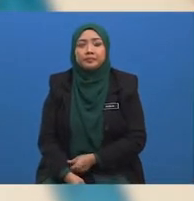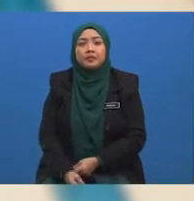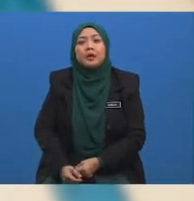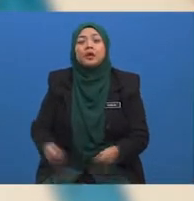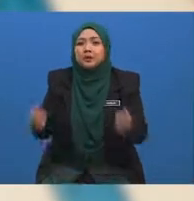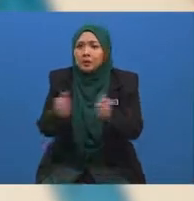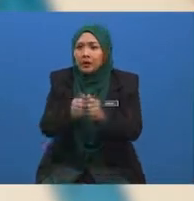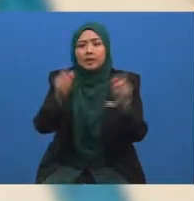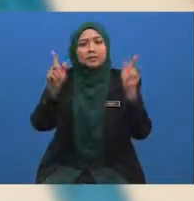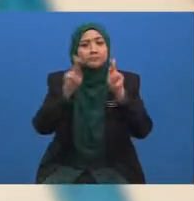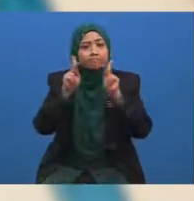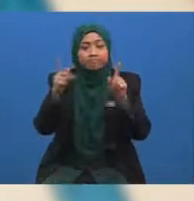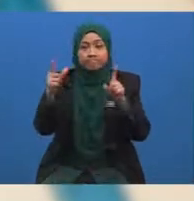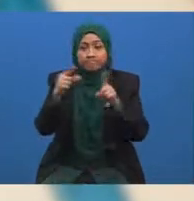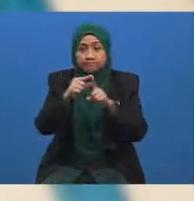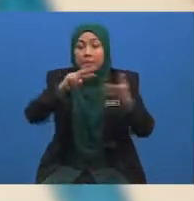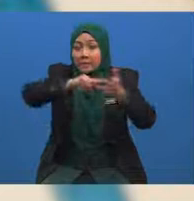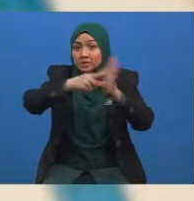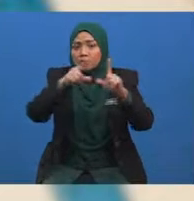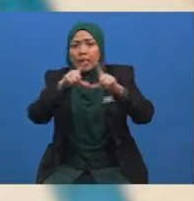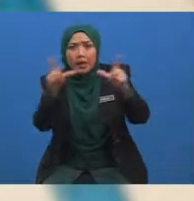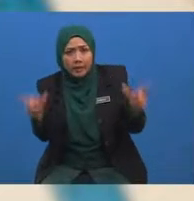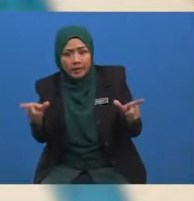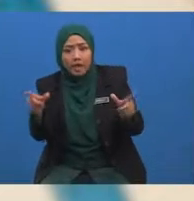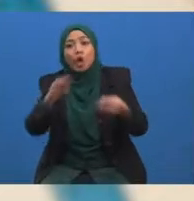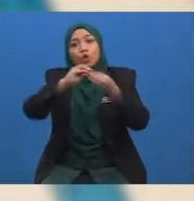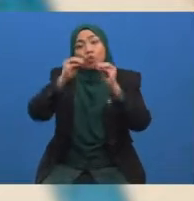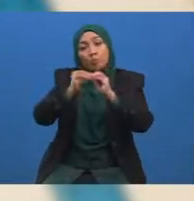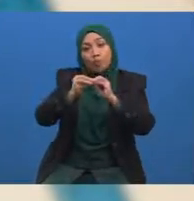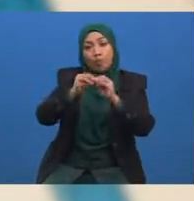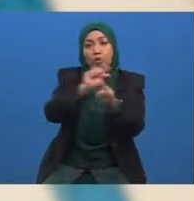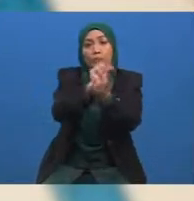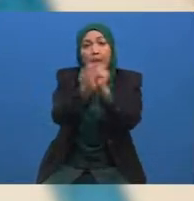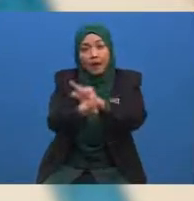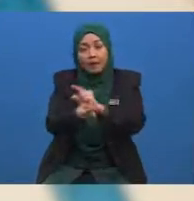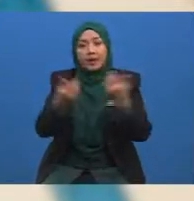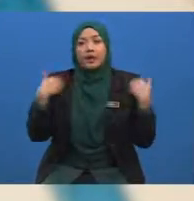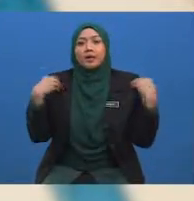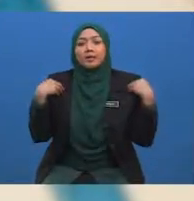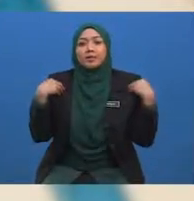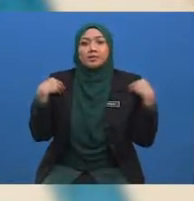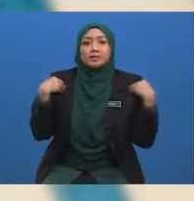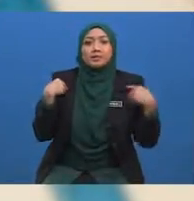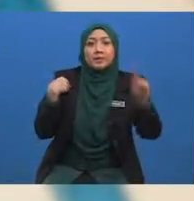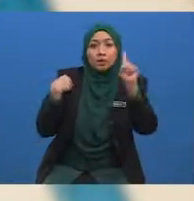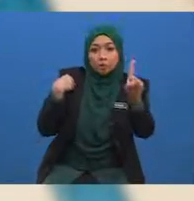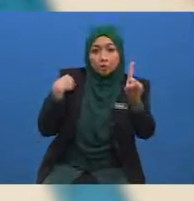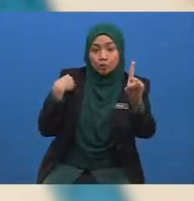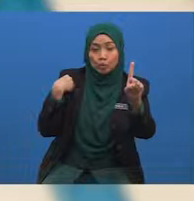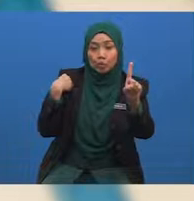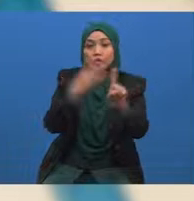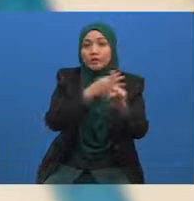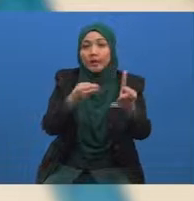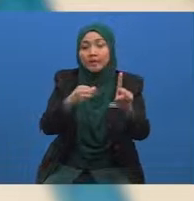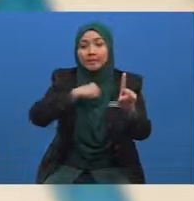kata lain, nombor gubahan mempunyai faktor selain daripada satu dan